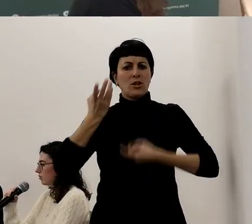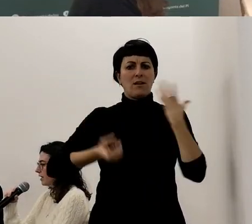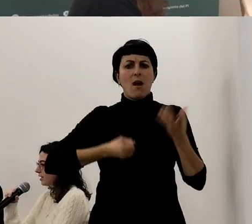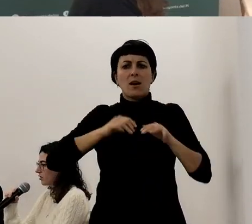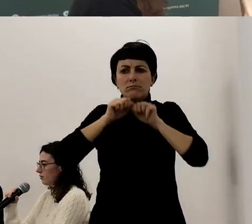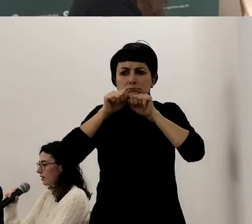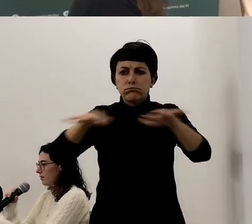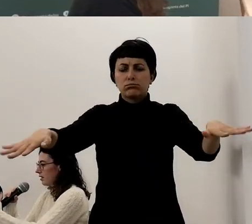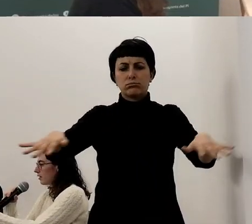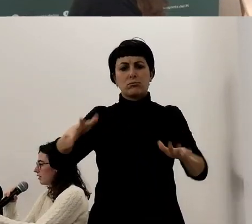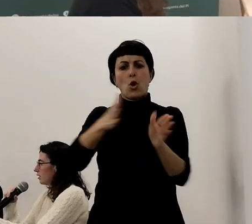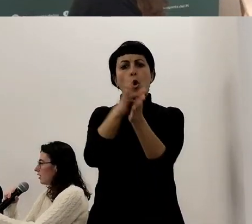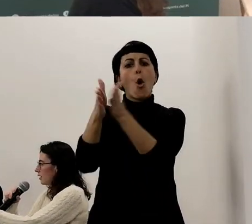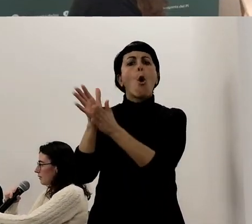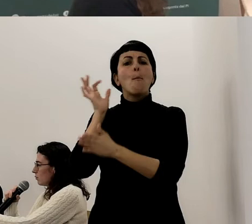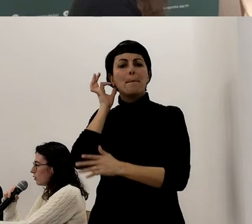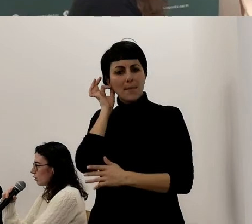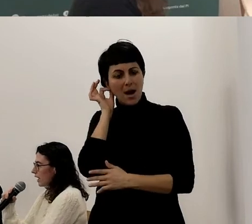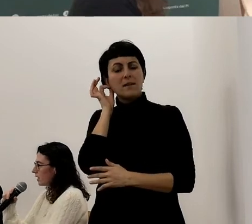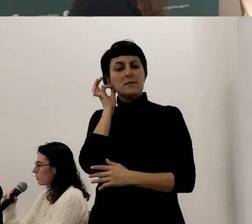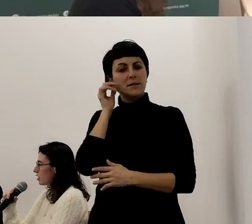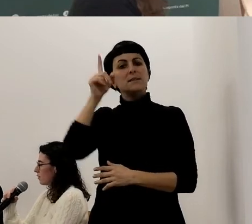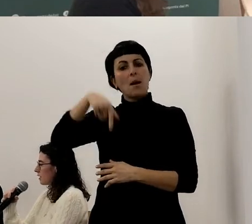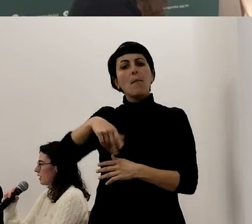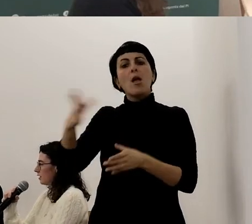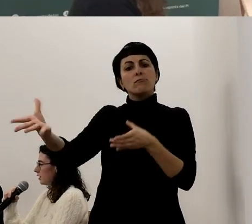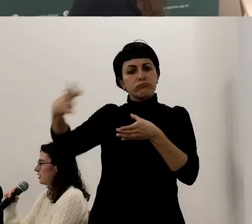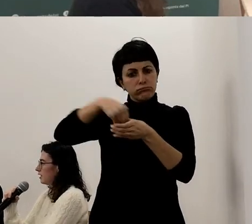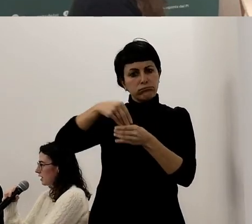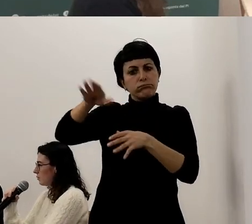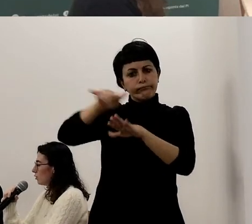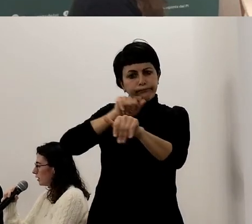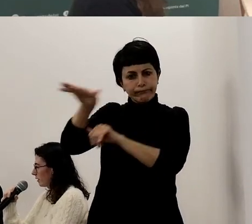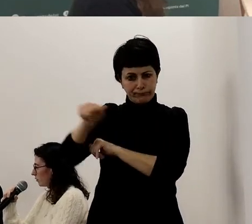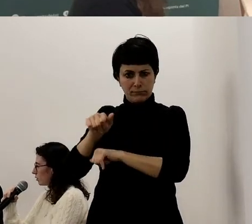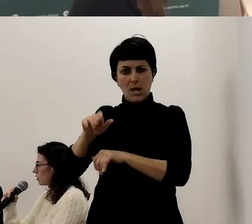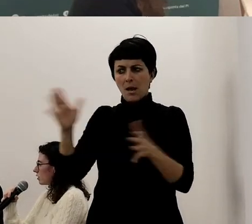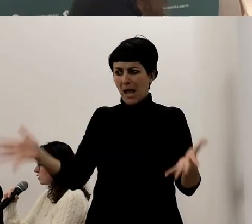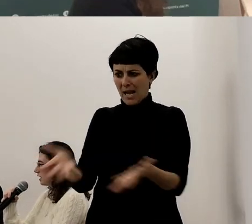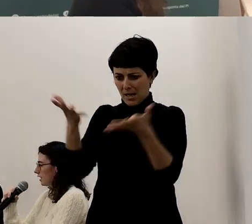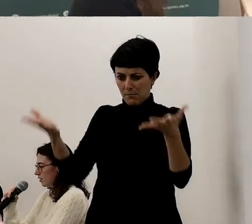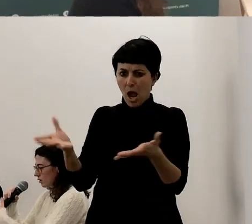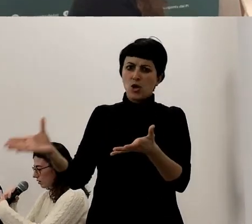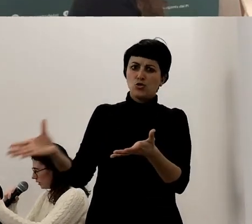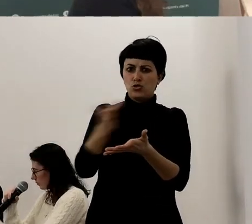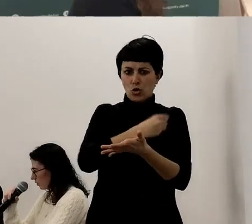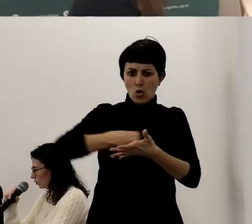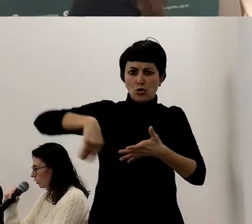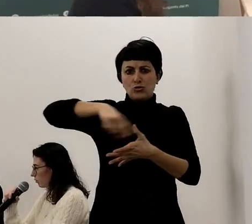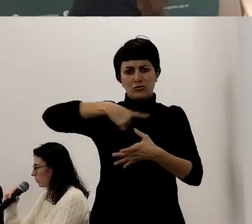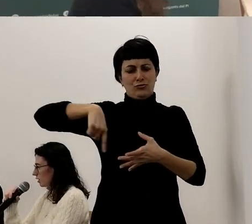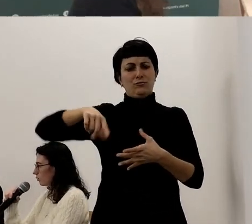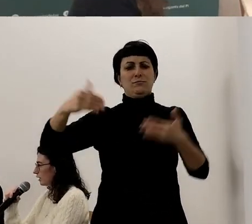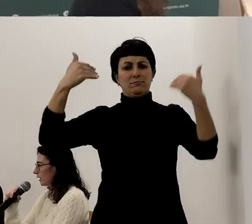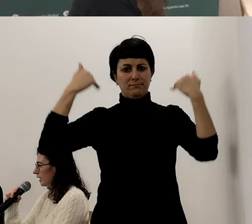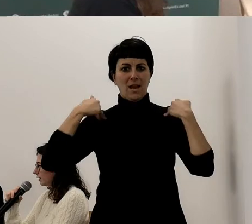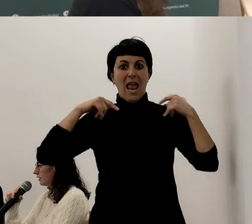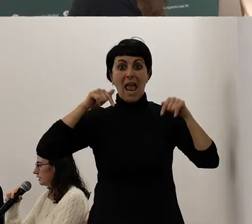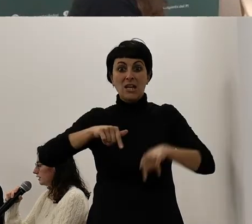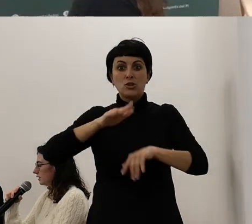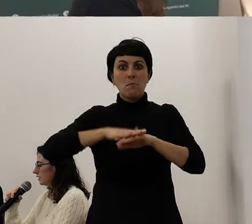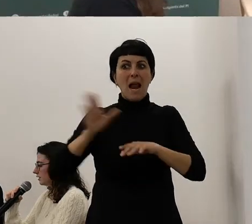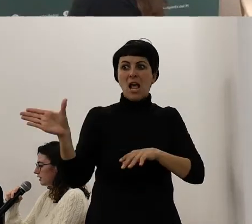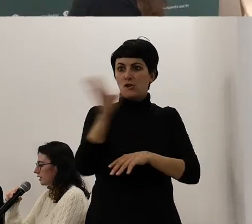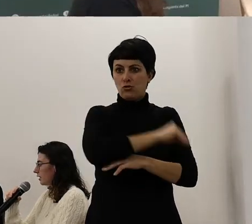les nostres companyes, com també involucrar tots els membres de l'entitat i motivem tots, això és per tothom, no hem